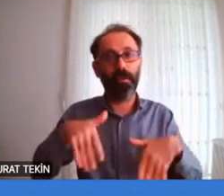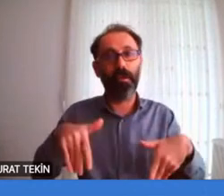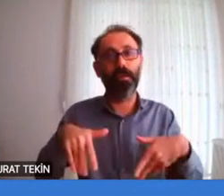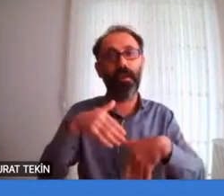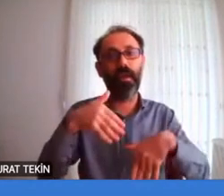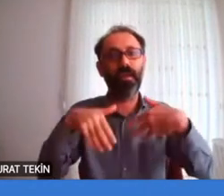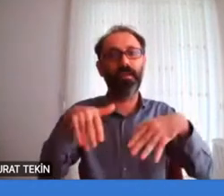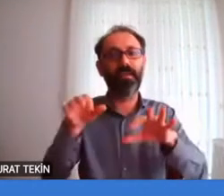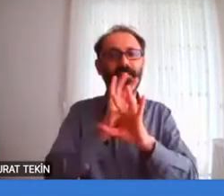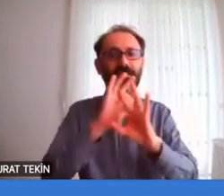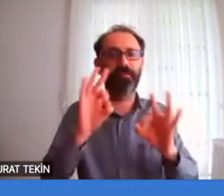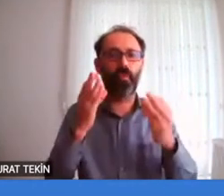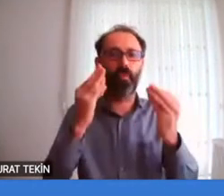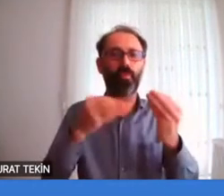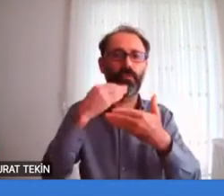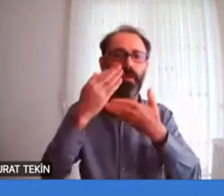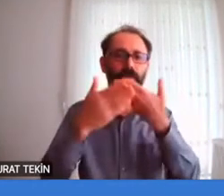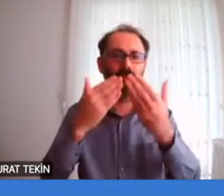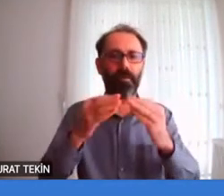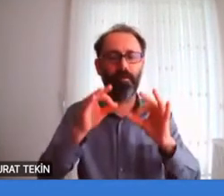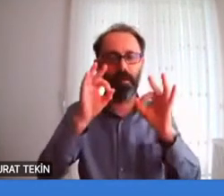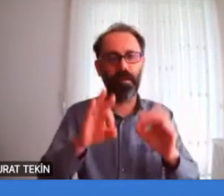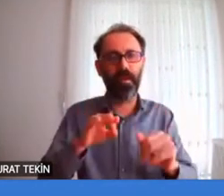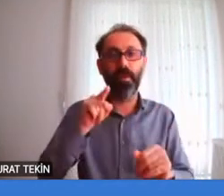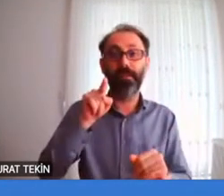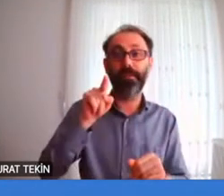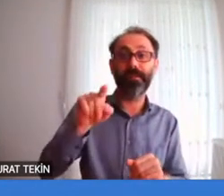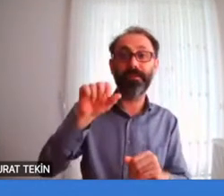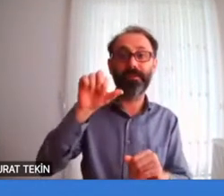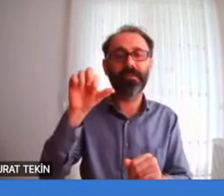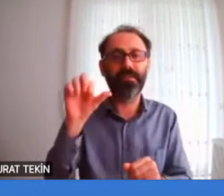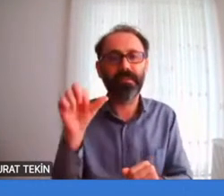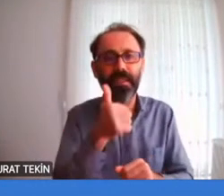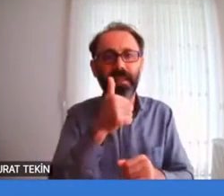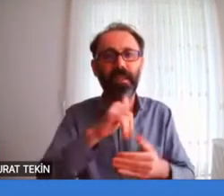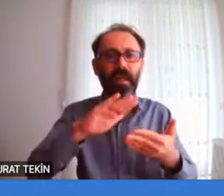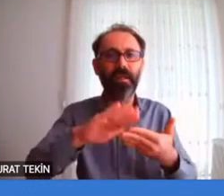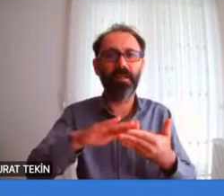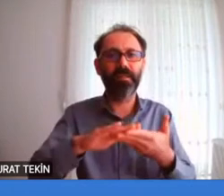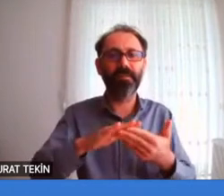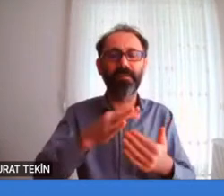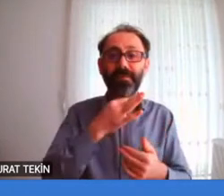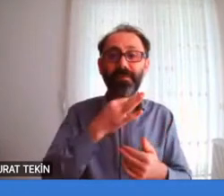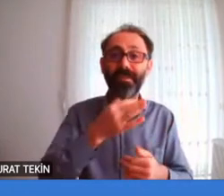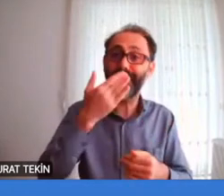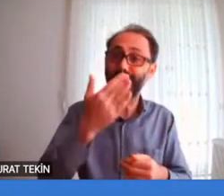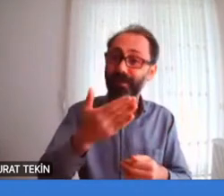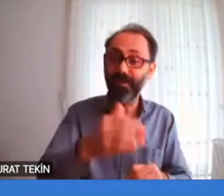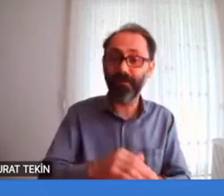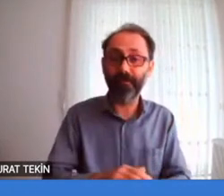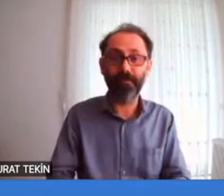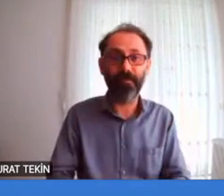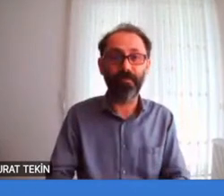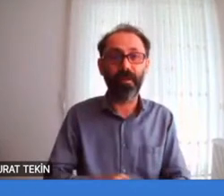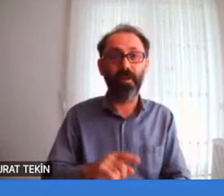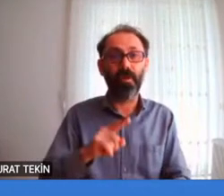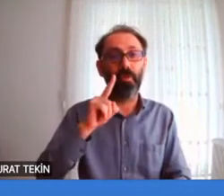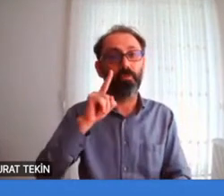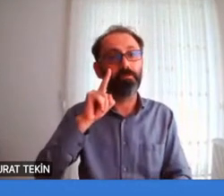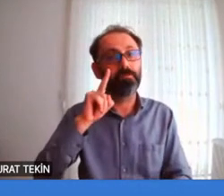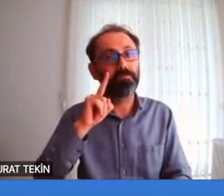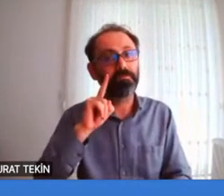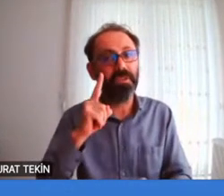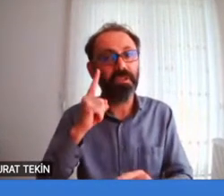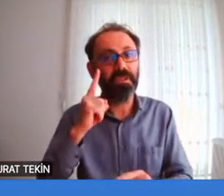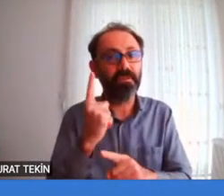bu açıdan bakıldığında çok değerli arkadaşlar. Hepinize teşekkür ediyorum. Yani bu bir model